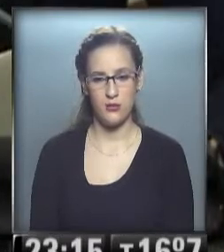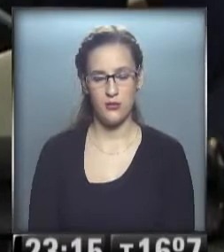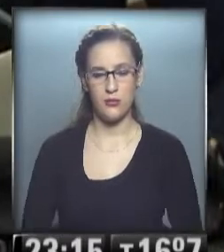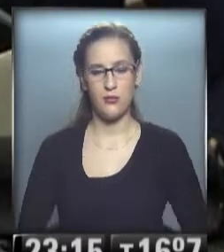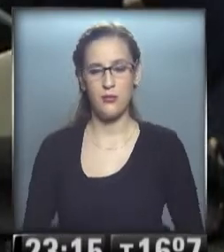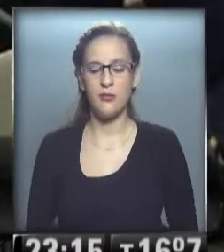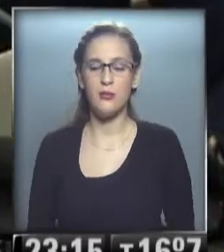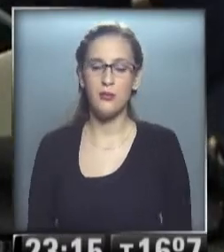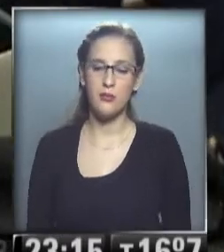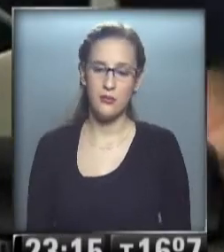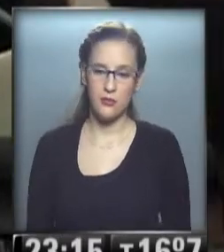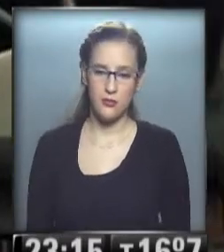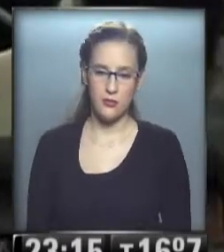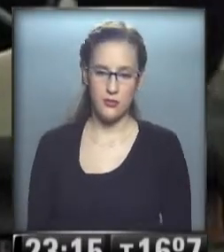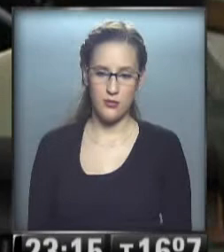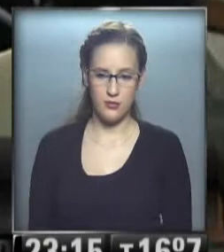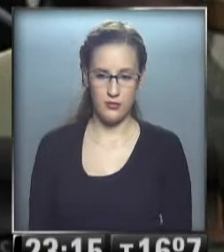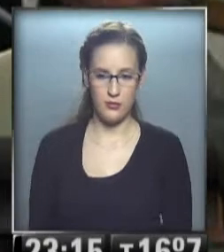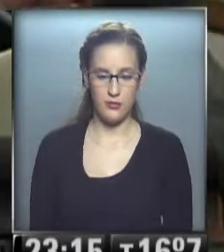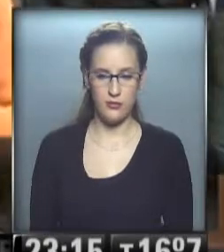состав Российской Федерации.